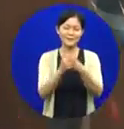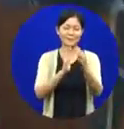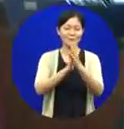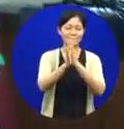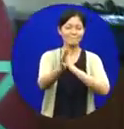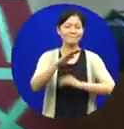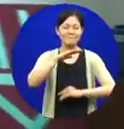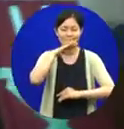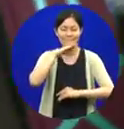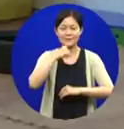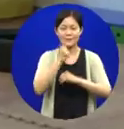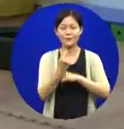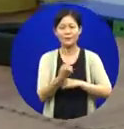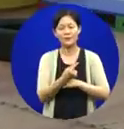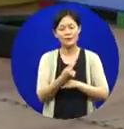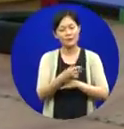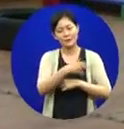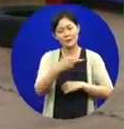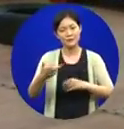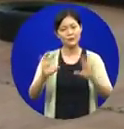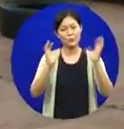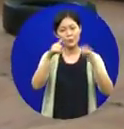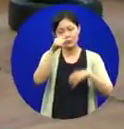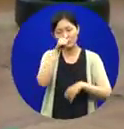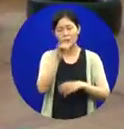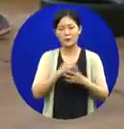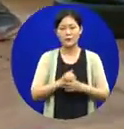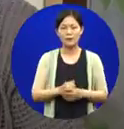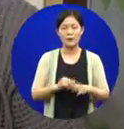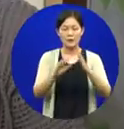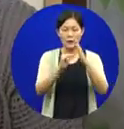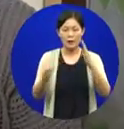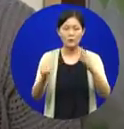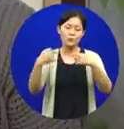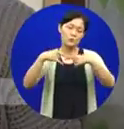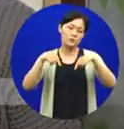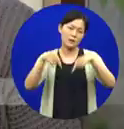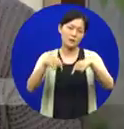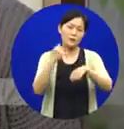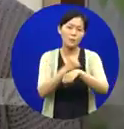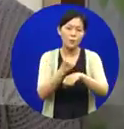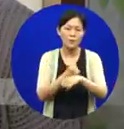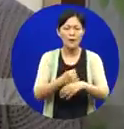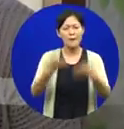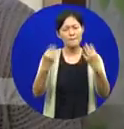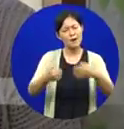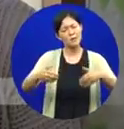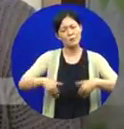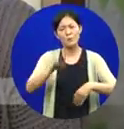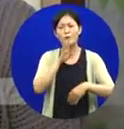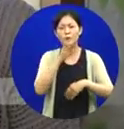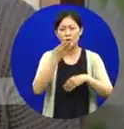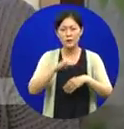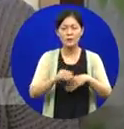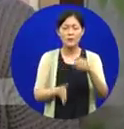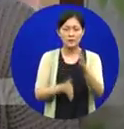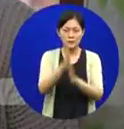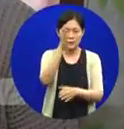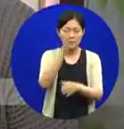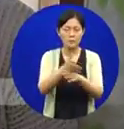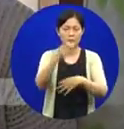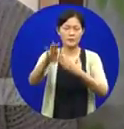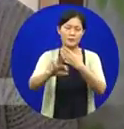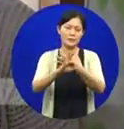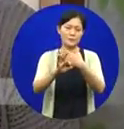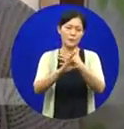많아 대기 인원이 발생할 정도로 높은 호응을 얻고 있습니다. 이제 가족 상담 같은 경우에는 정말 많이 필요한데 이번에 이제